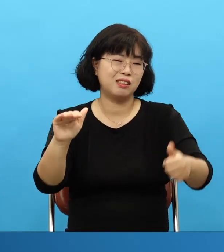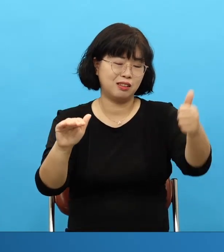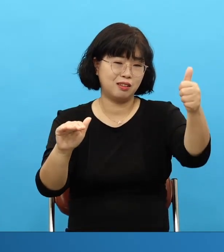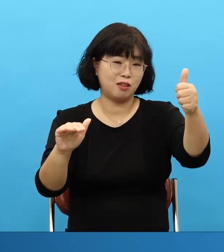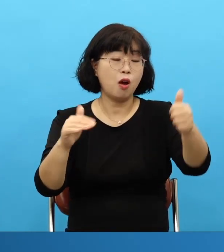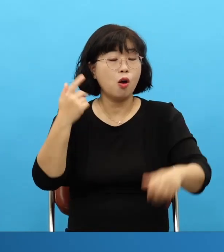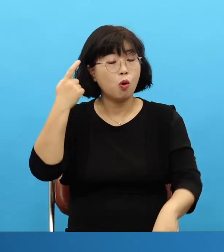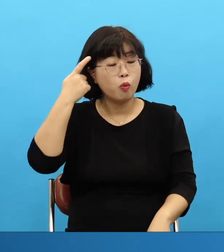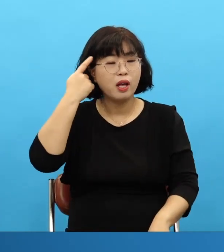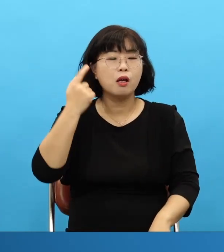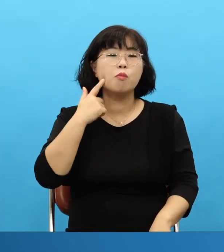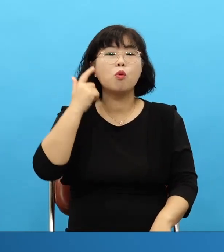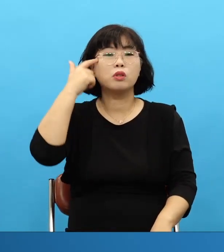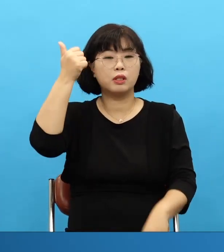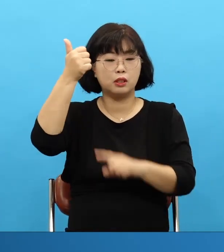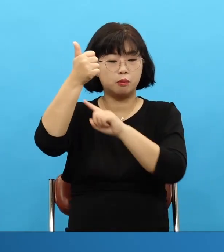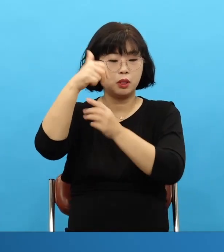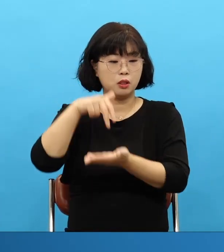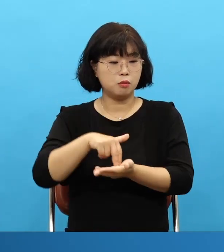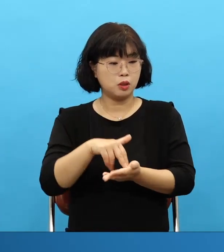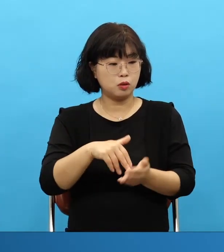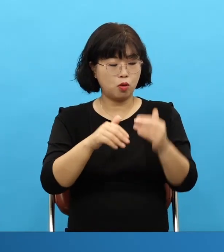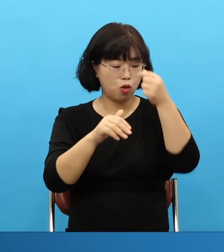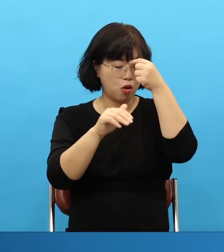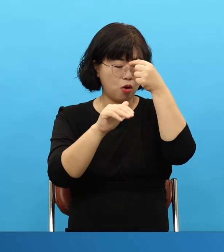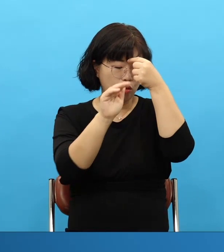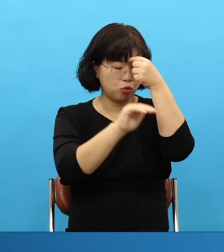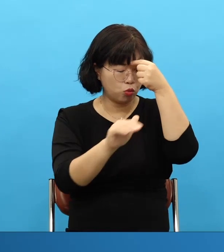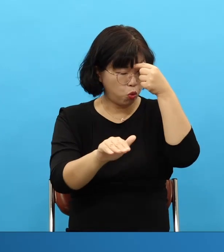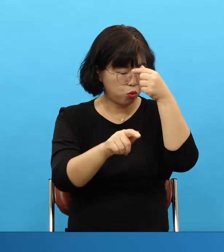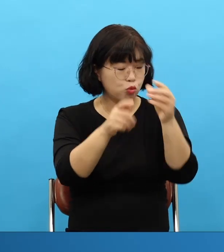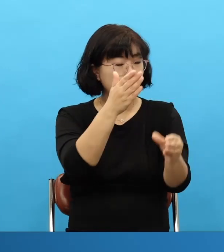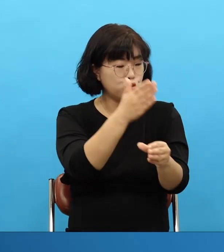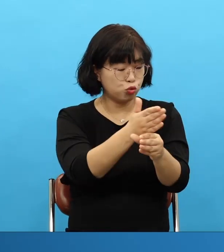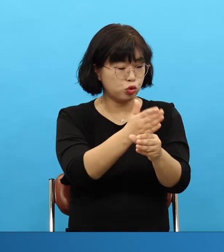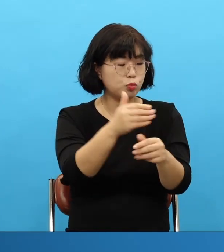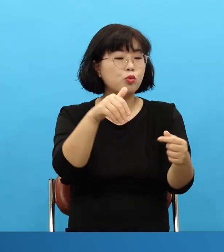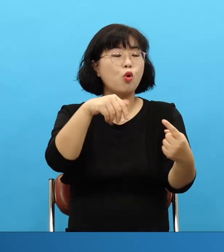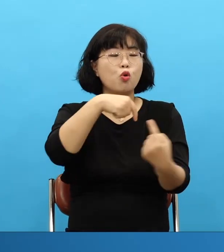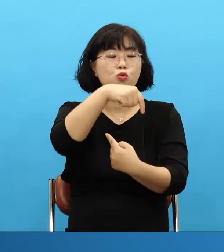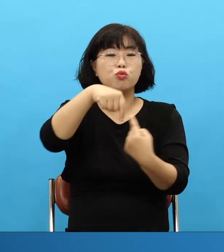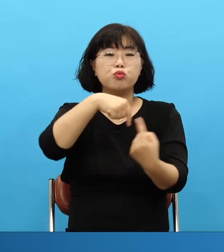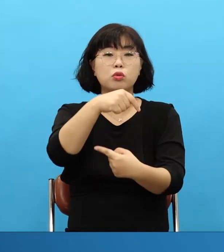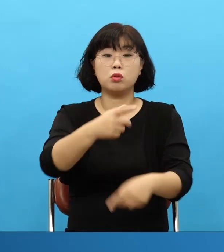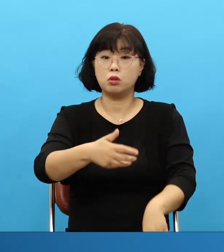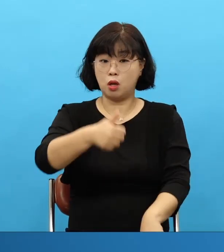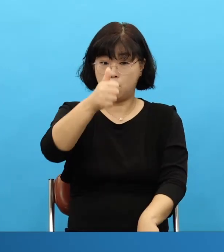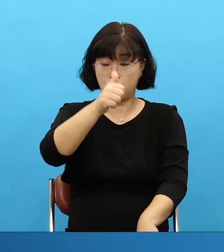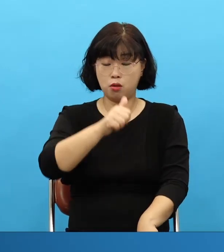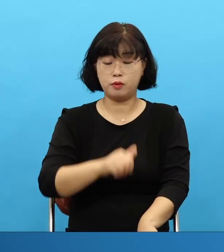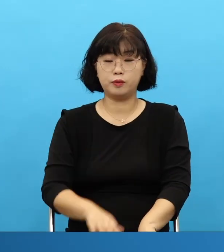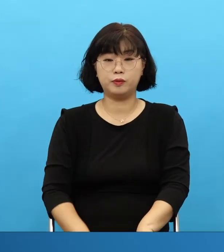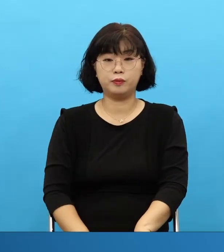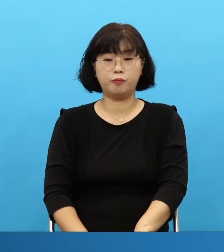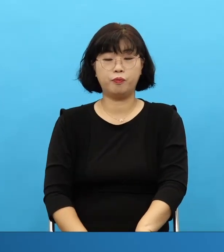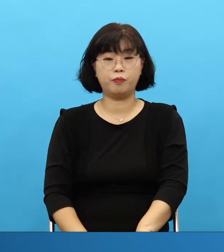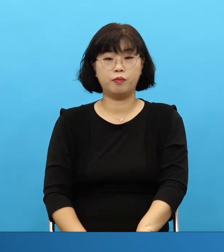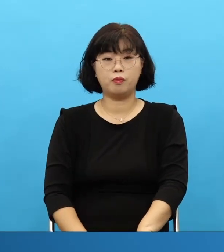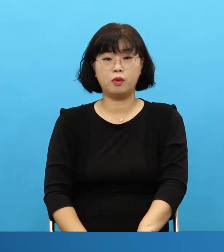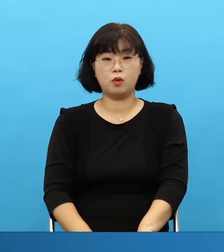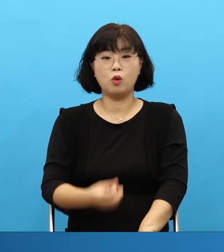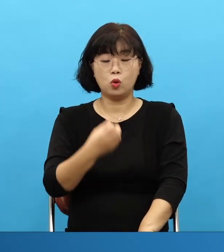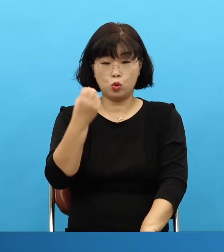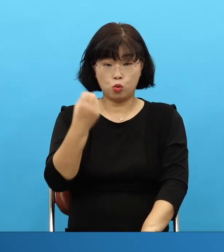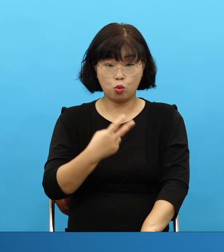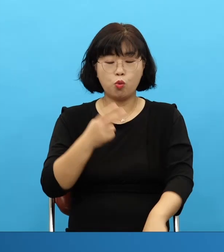good calculations. If you calculate it correctly, you see that it's better for you to do things centered on the believers. 회사에 가서도 보통 회사